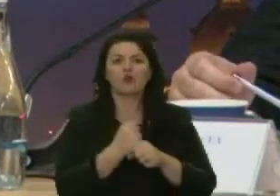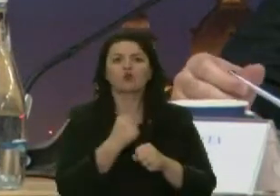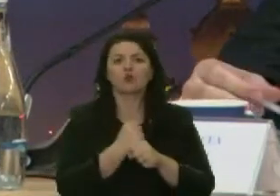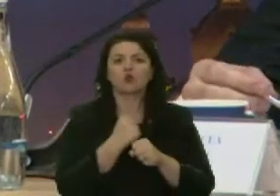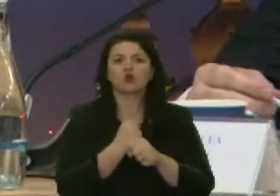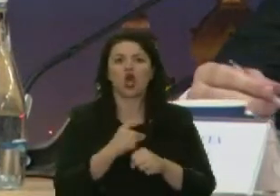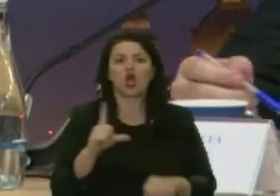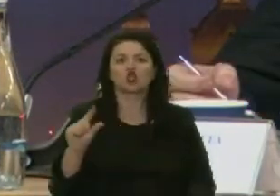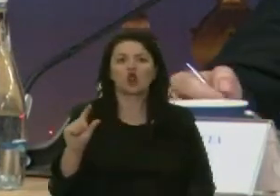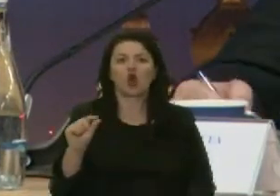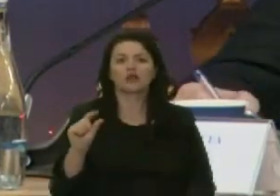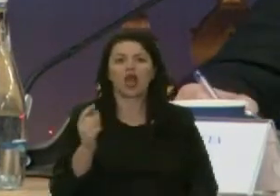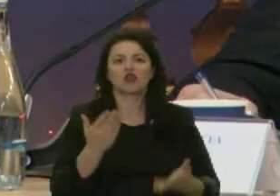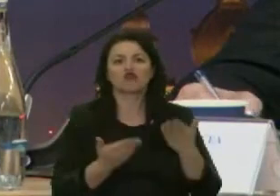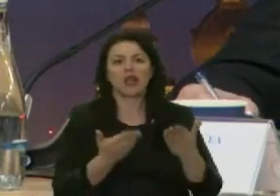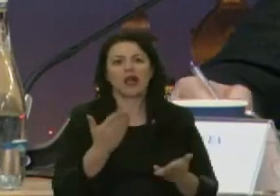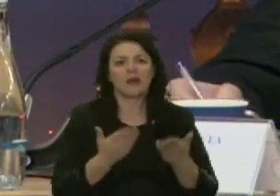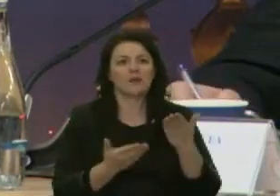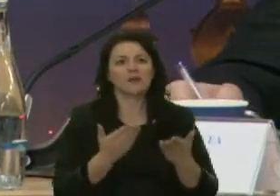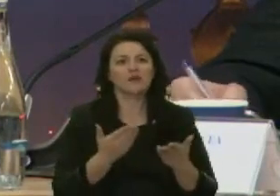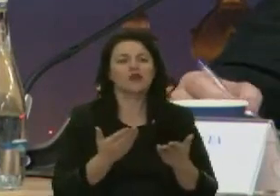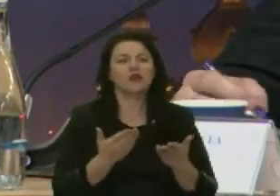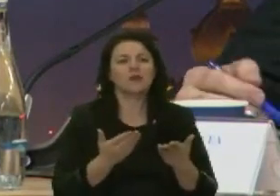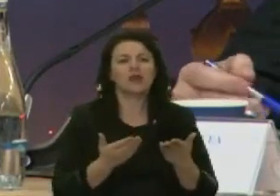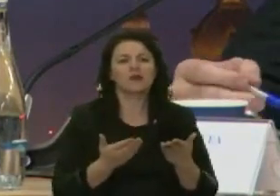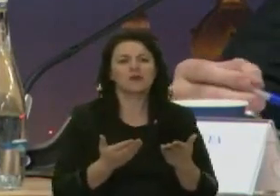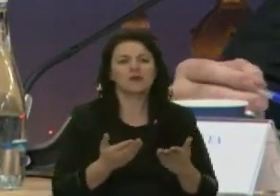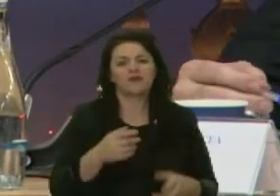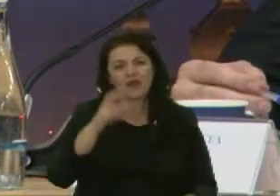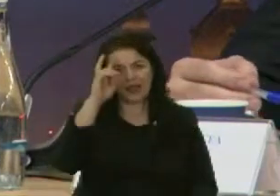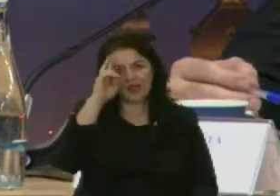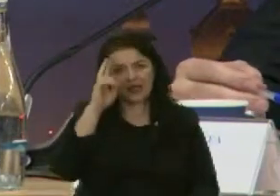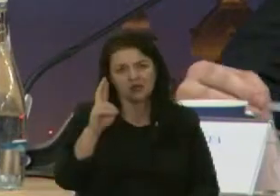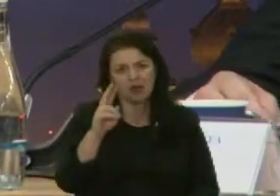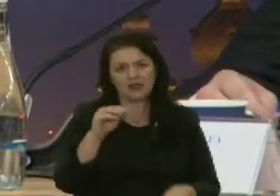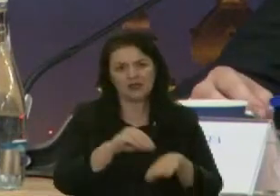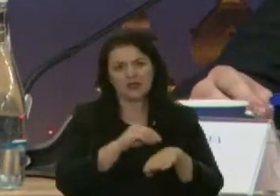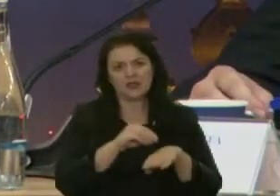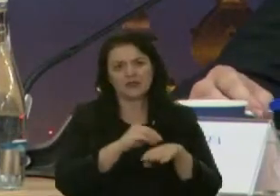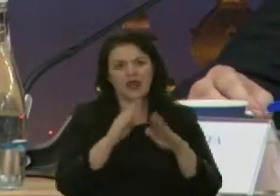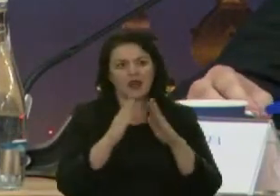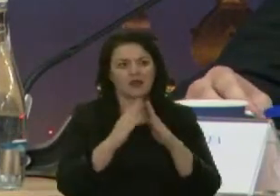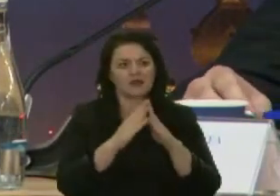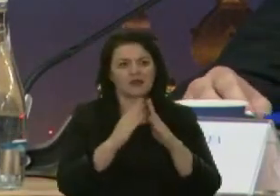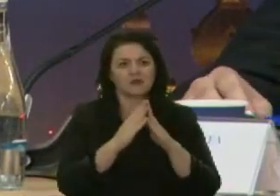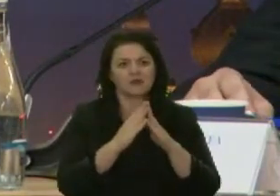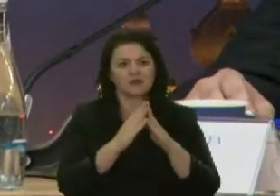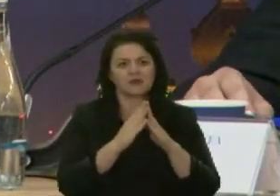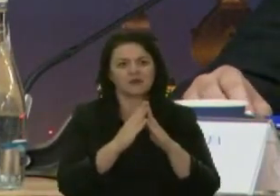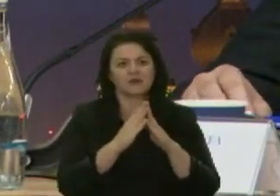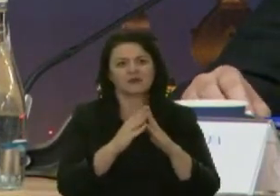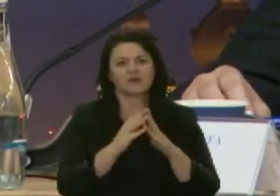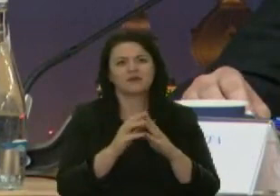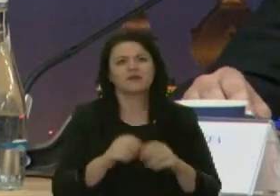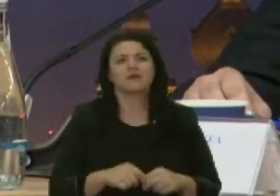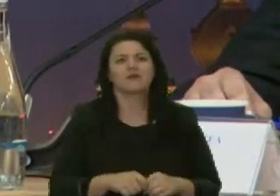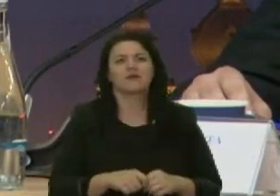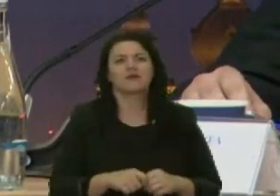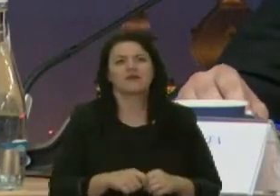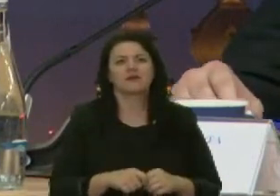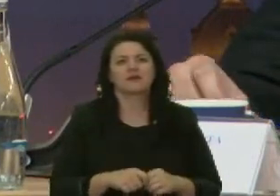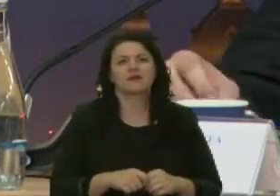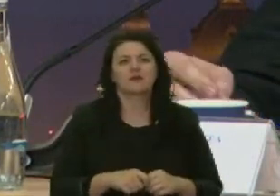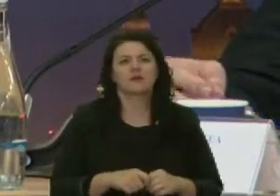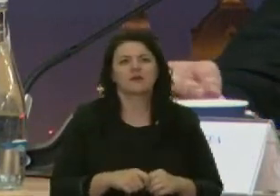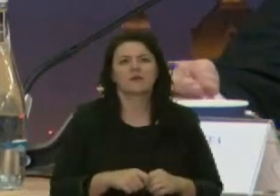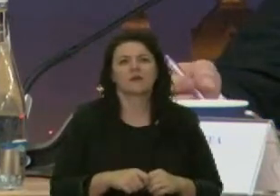ani să cresc echilibru să crede toleranță să crede respect un loc în care fiecare se simtă acasă să ne respectăm tradițiile istoria obiceiurile să ne respectăm